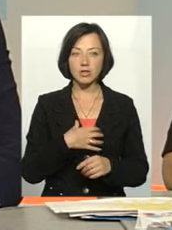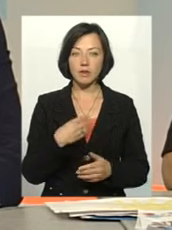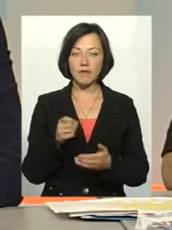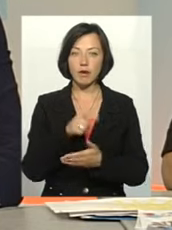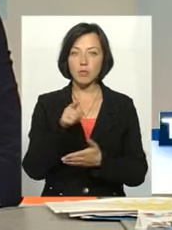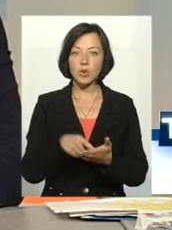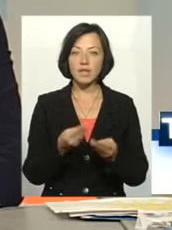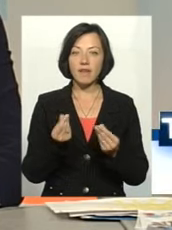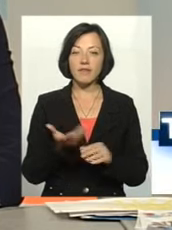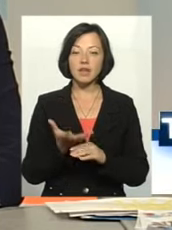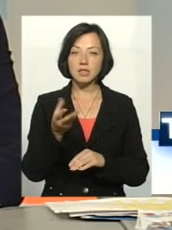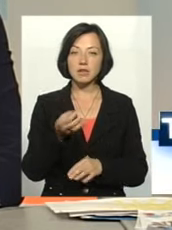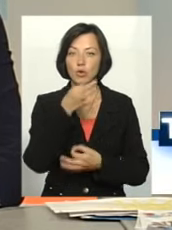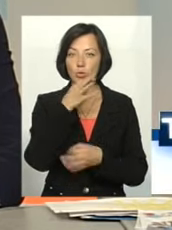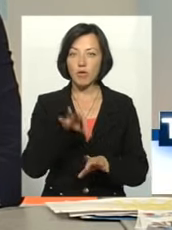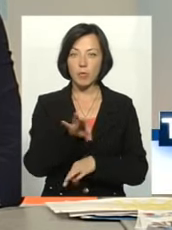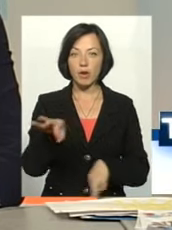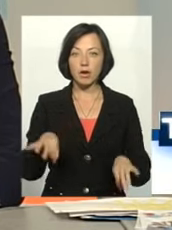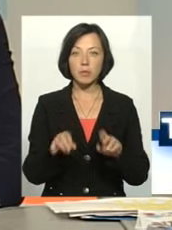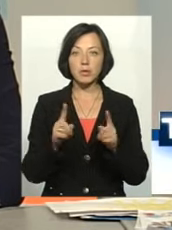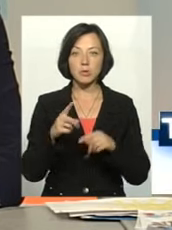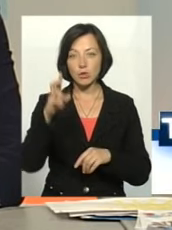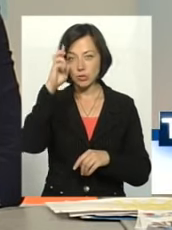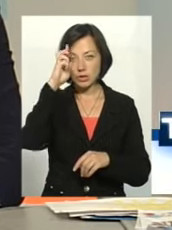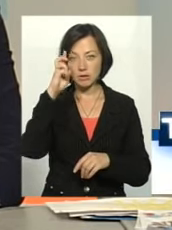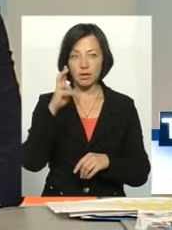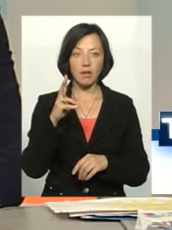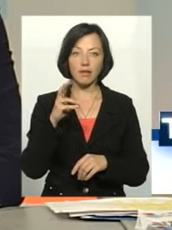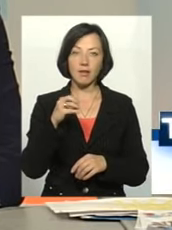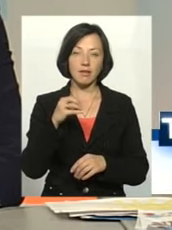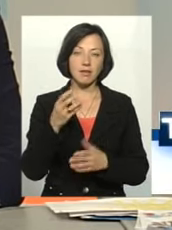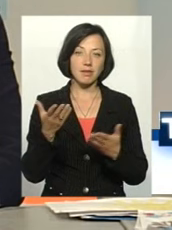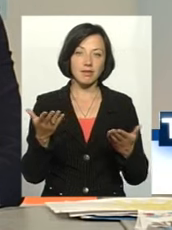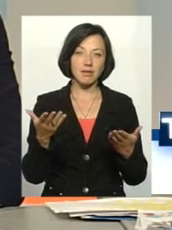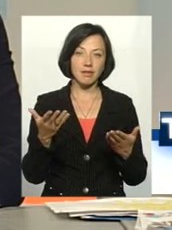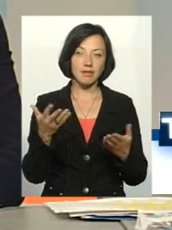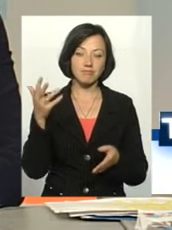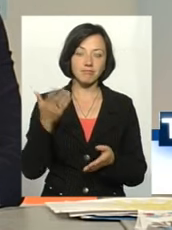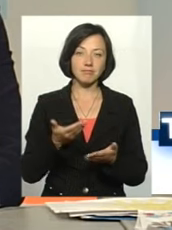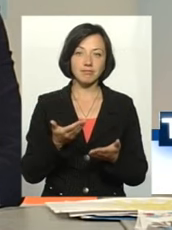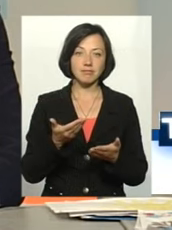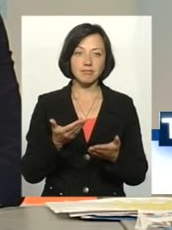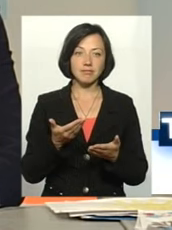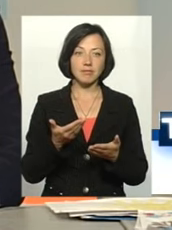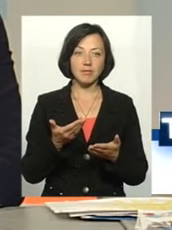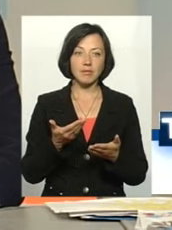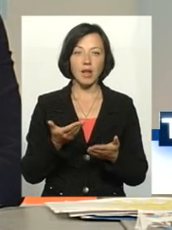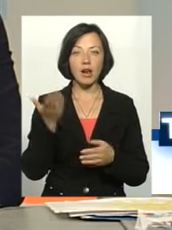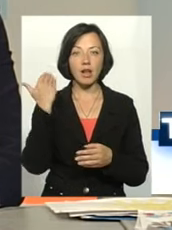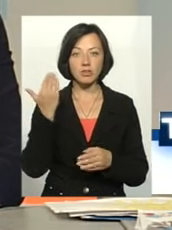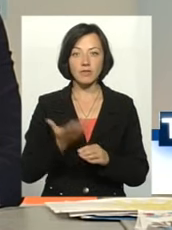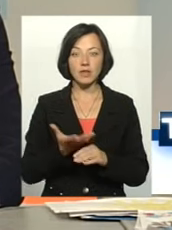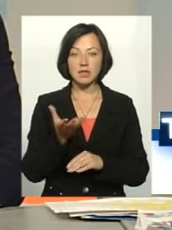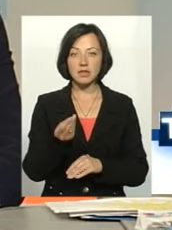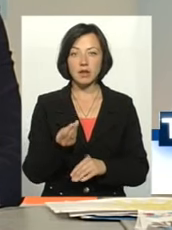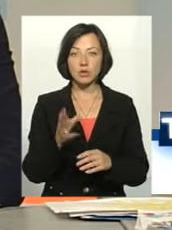проекта в связи с тем, что на государство мы не полагаемся, что дальнейшее финансирование таких